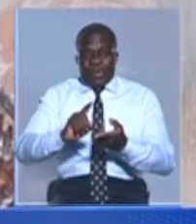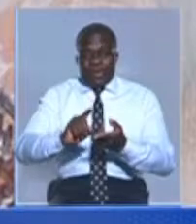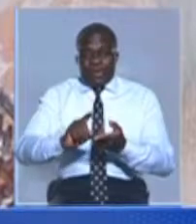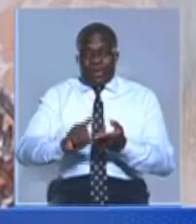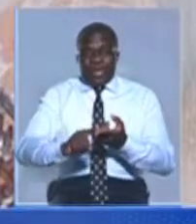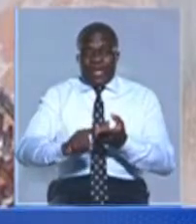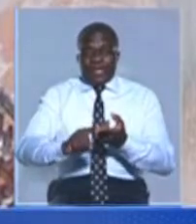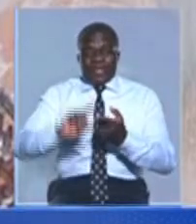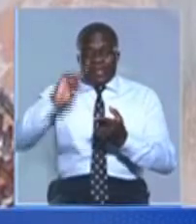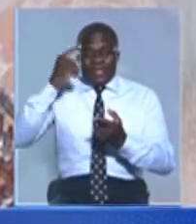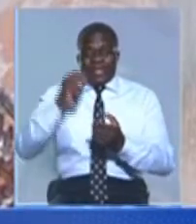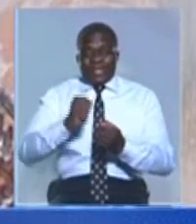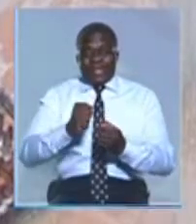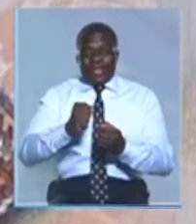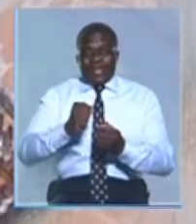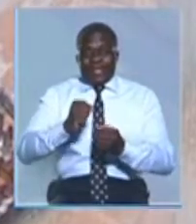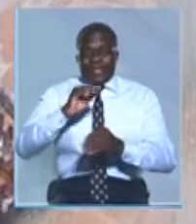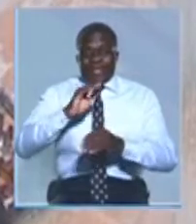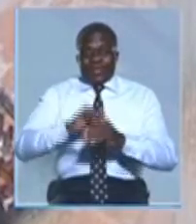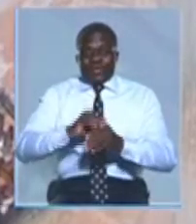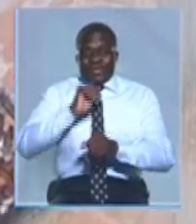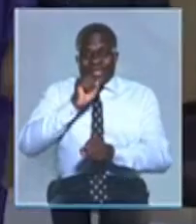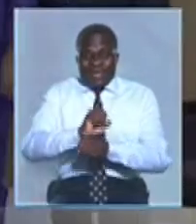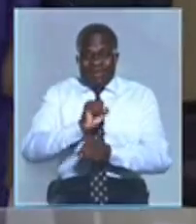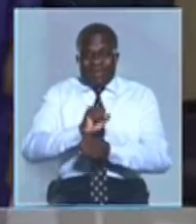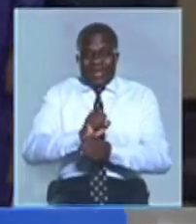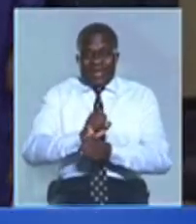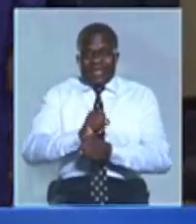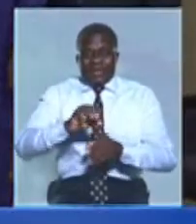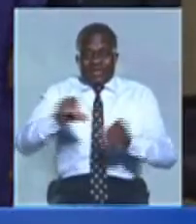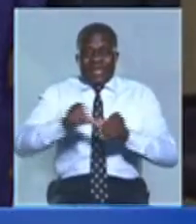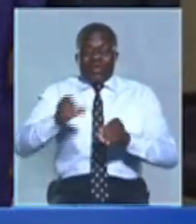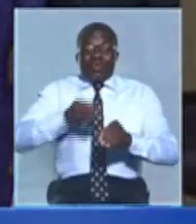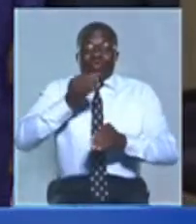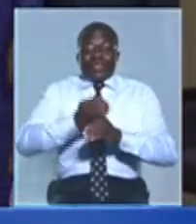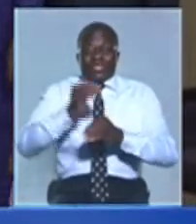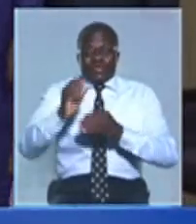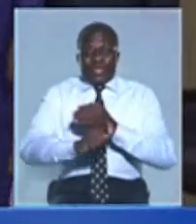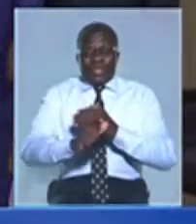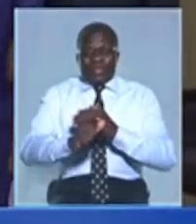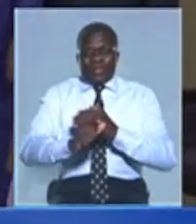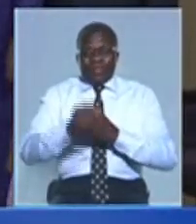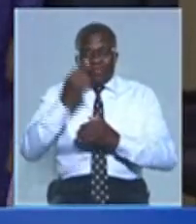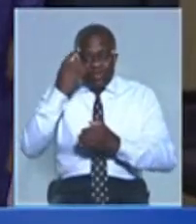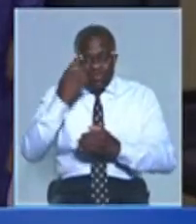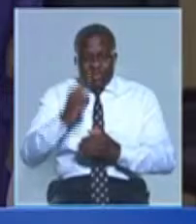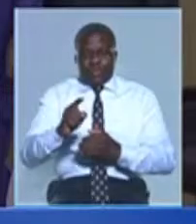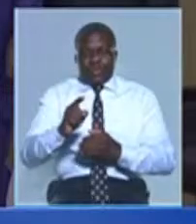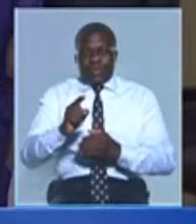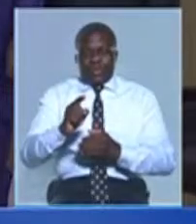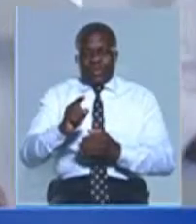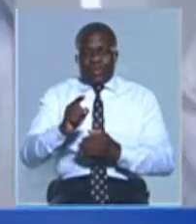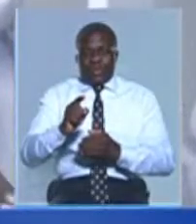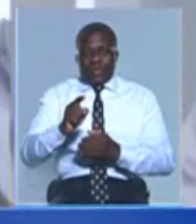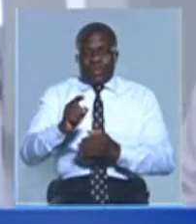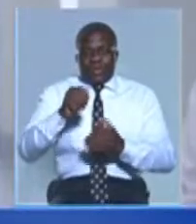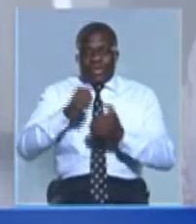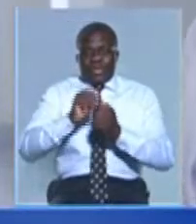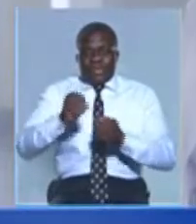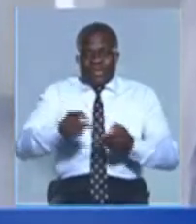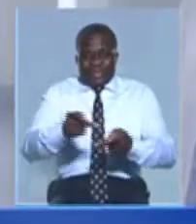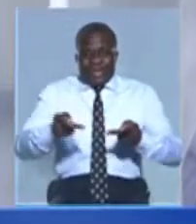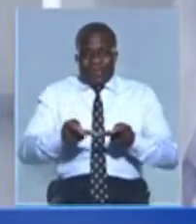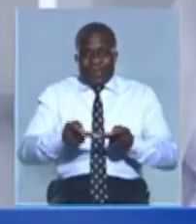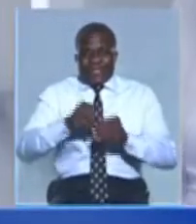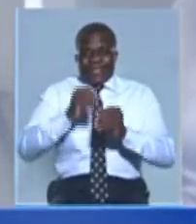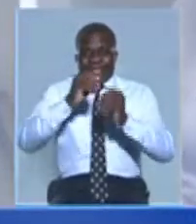les détails du travail de la Cour constitutionnelle et où sa place